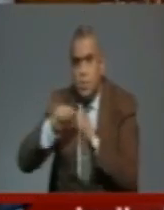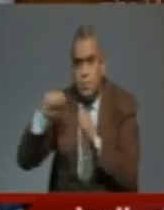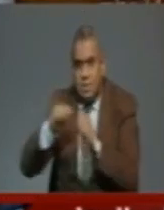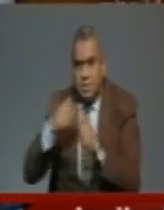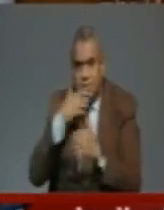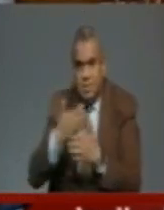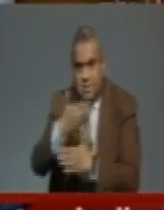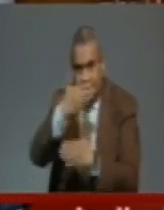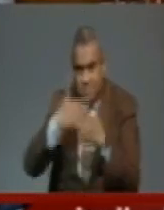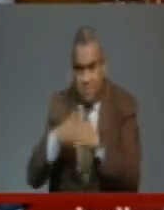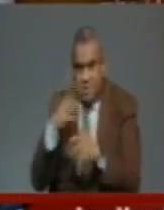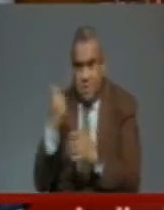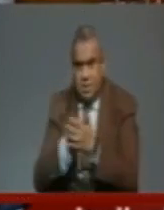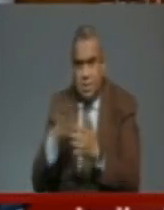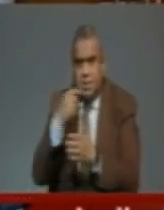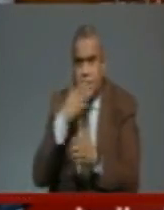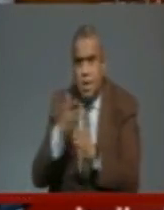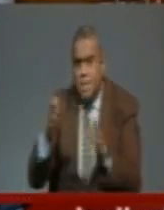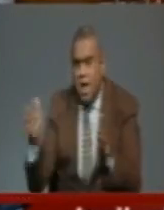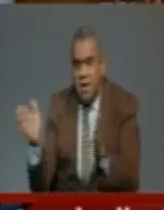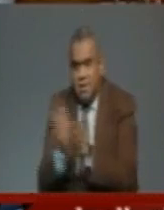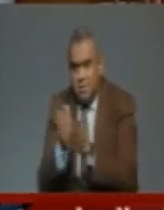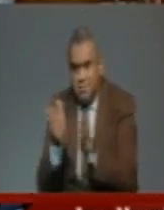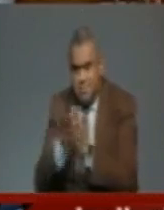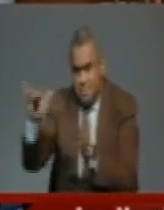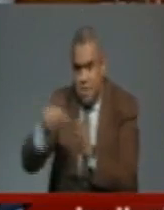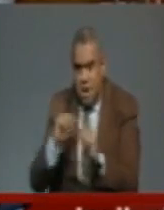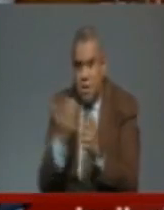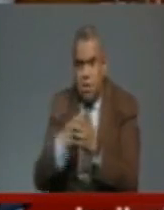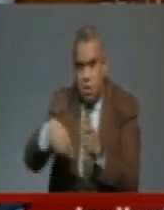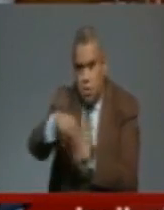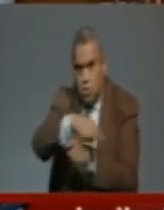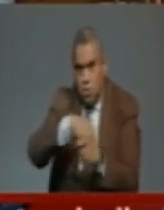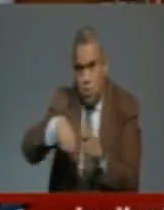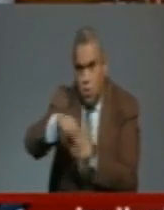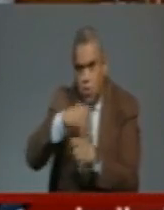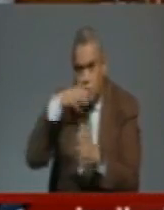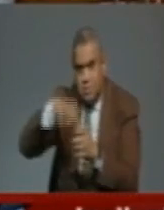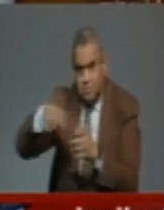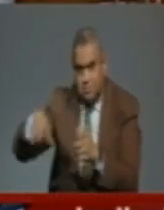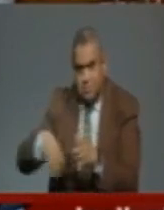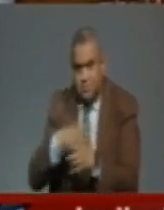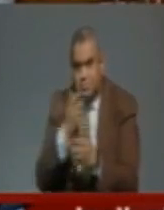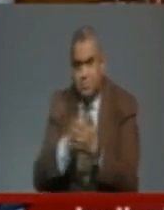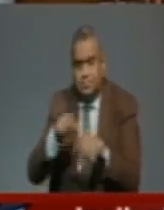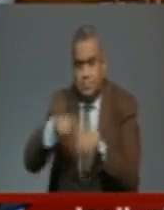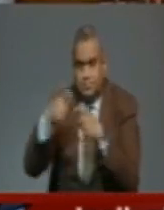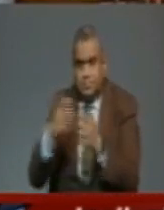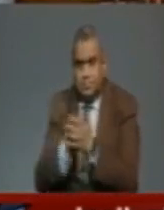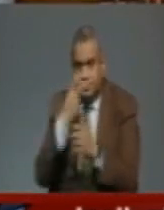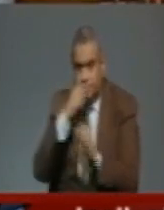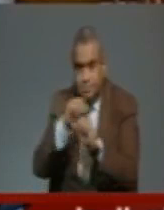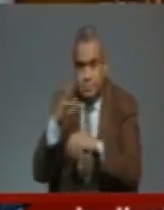البضايع العامه ده حاجز امواج شرقي عشان يامن الحوض ده الميناء فنم ده، في حوض القديم